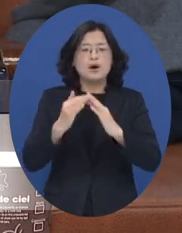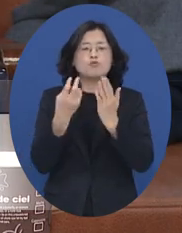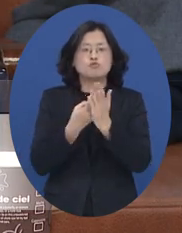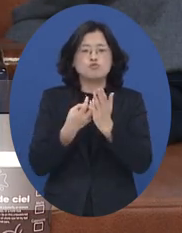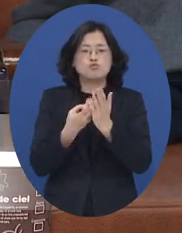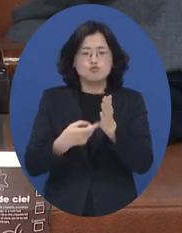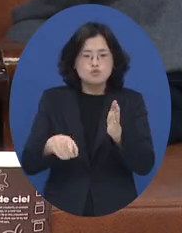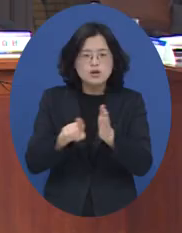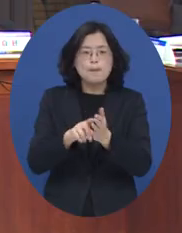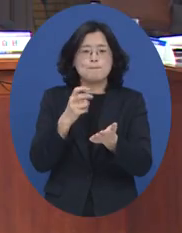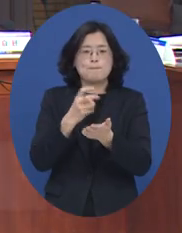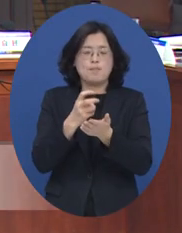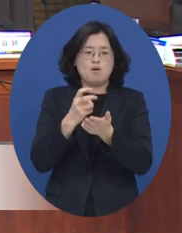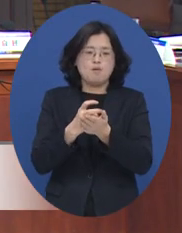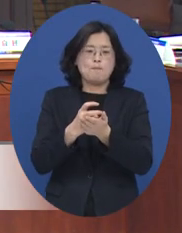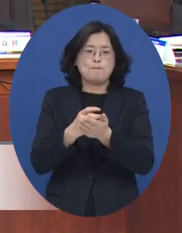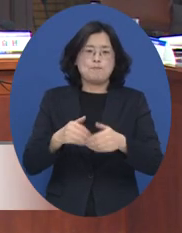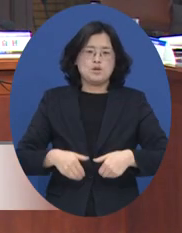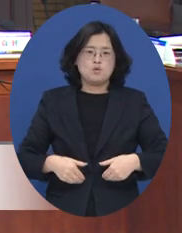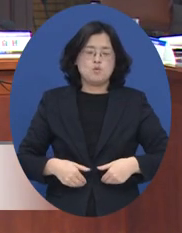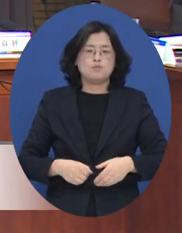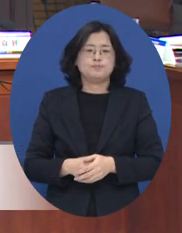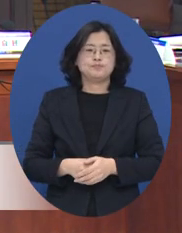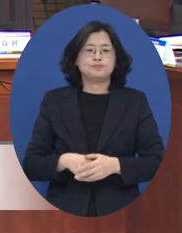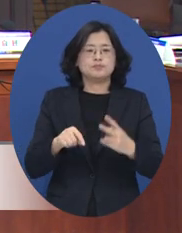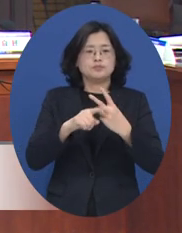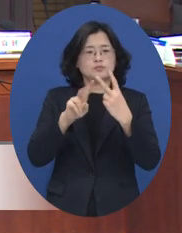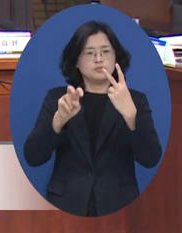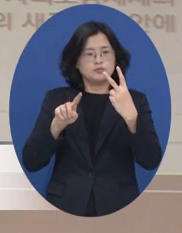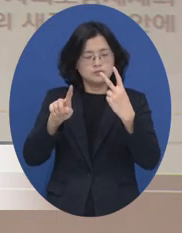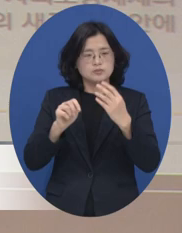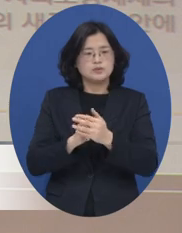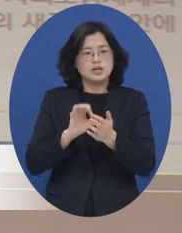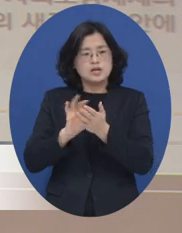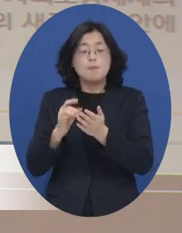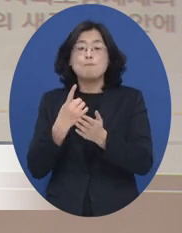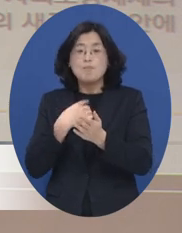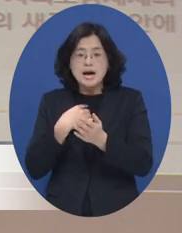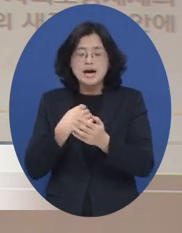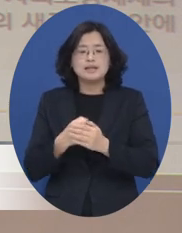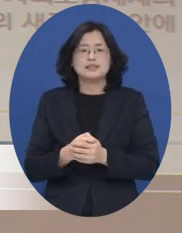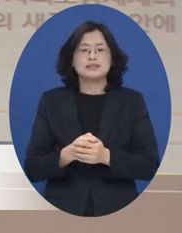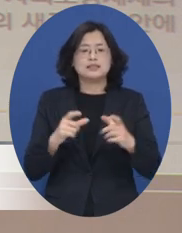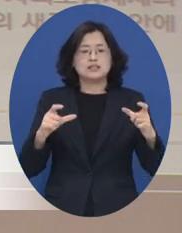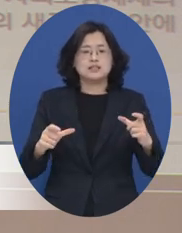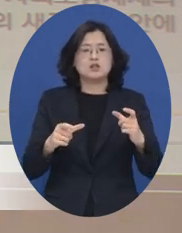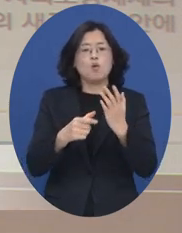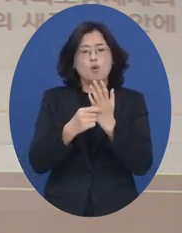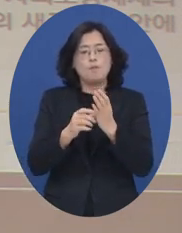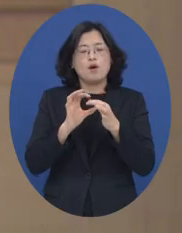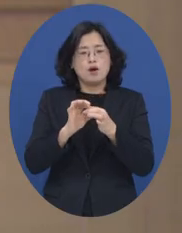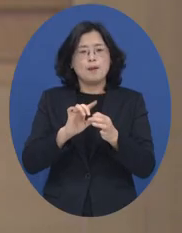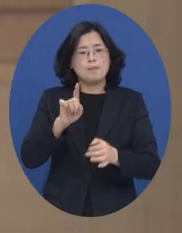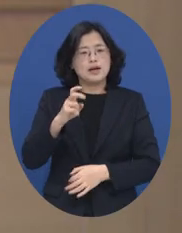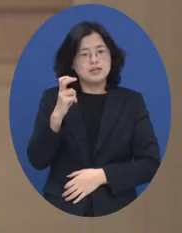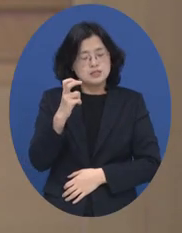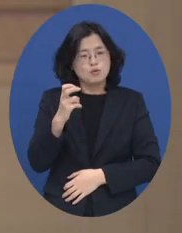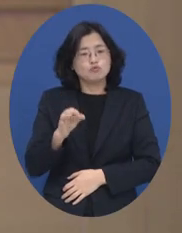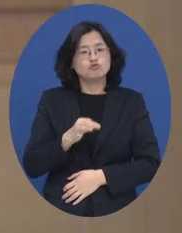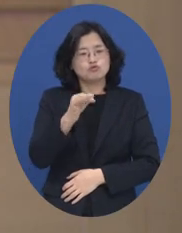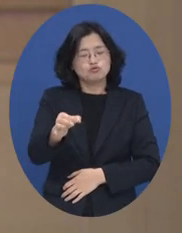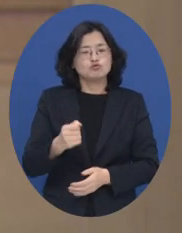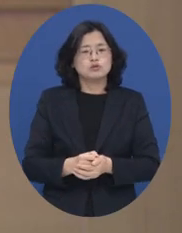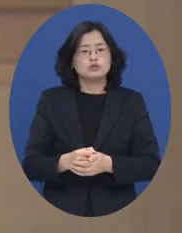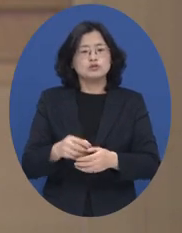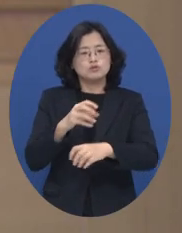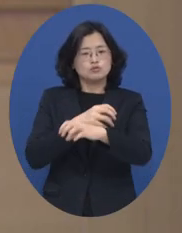기반이 확보되어야 된다는 것입니다. 오는 22일까지 사용 실적이 있는 경기 지역 화폐 카드당 120원을 지급해주는 데이터